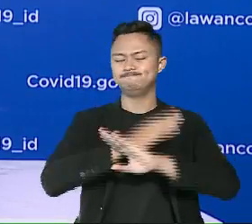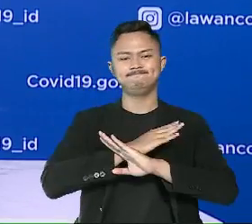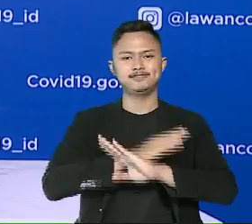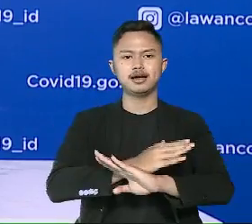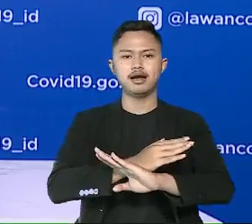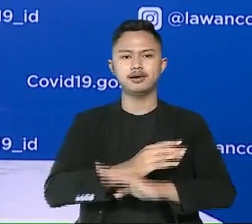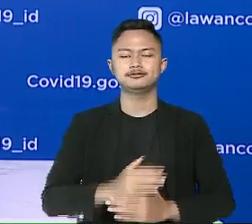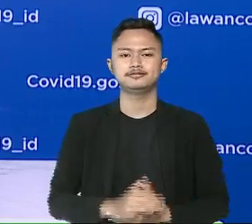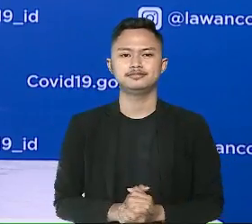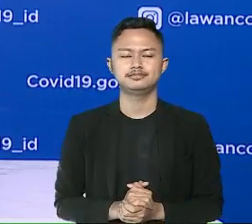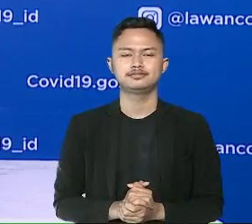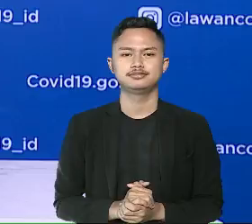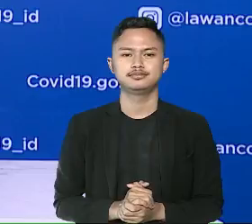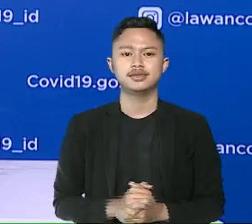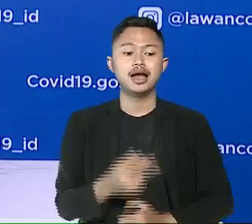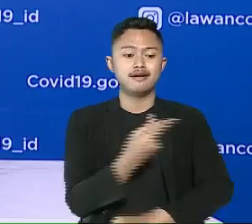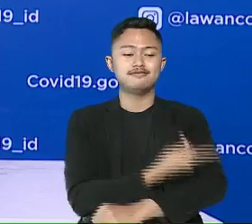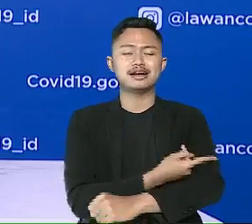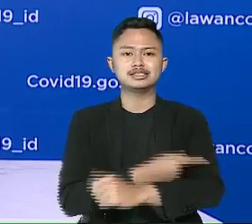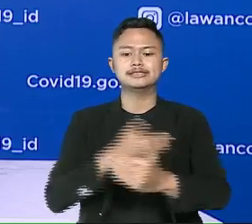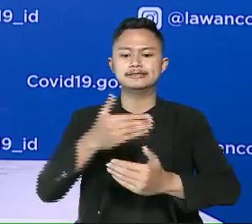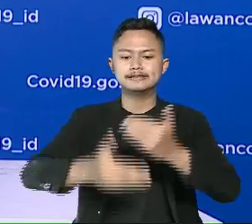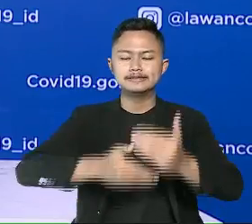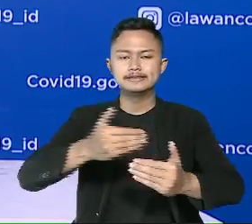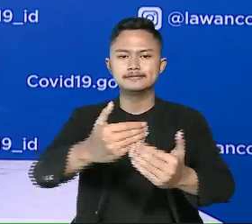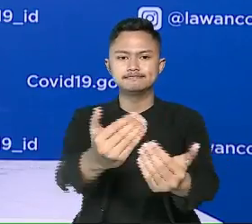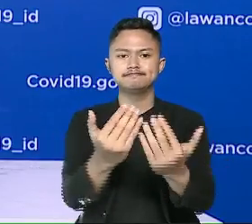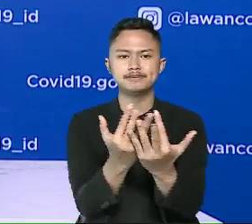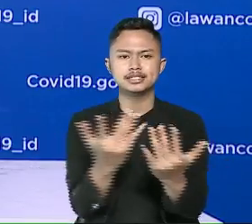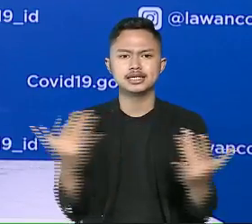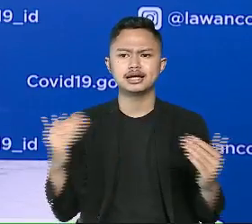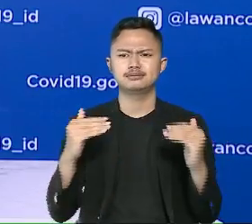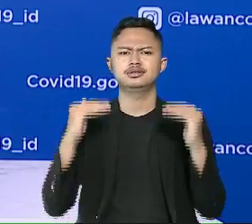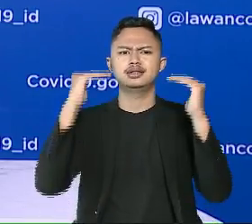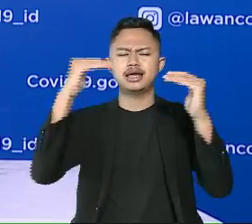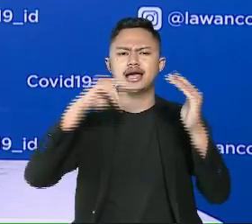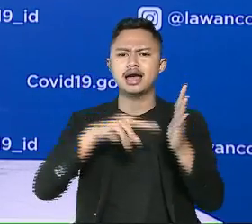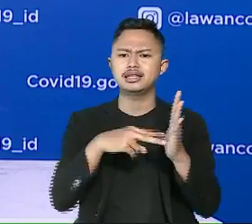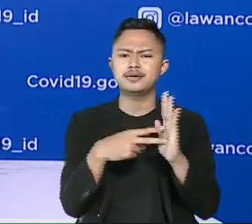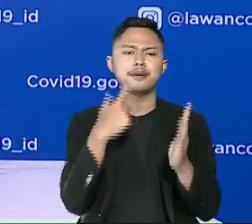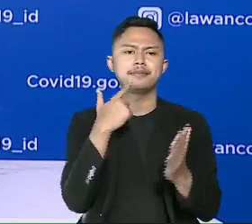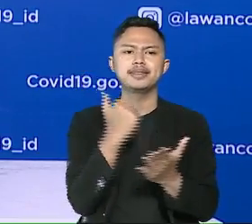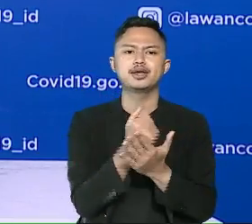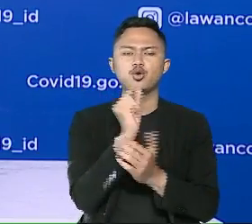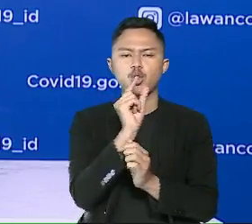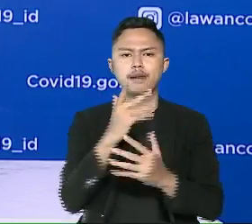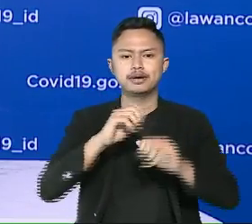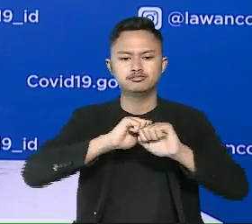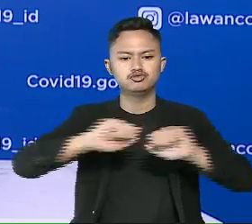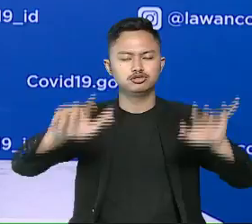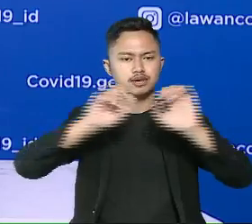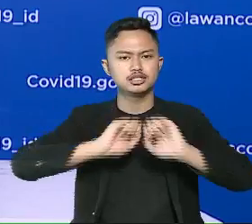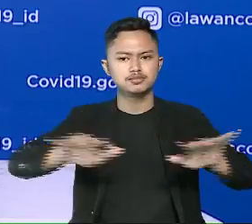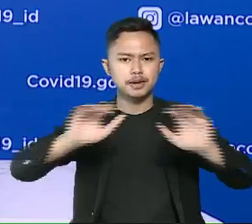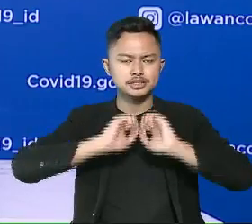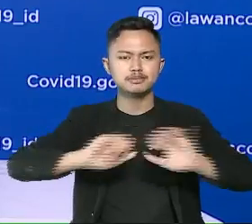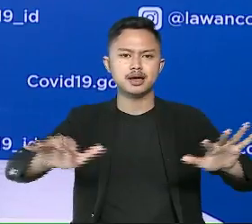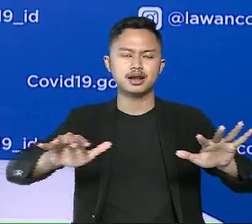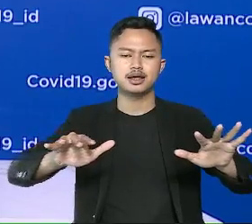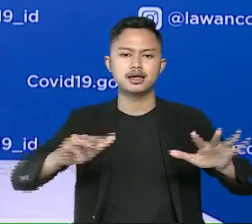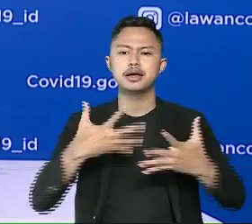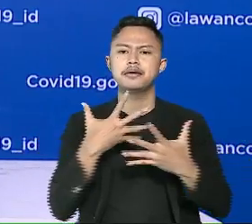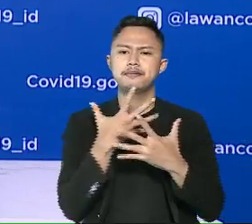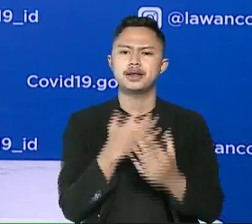cakupan vaksinasi untuk membentuk kekebalan tubuh masyarakat penting untuk terus ditingkatkan dan diperluas agar dapat